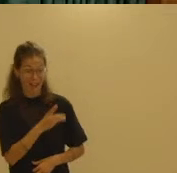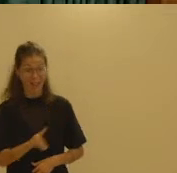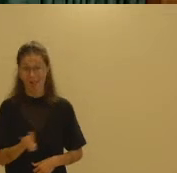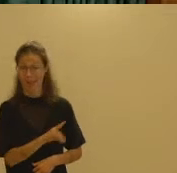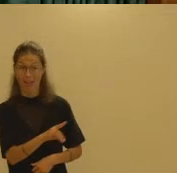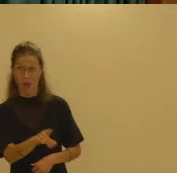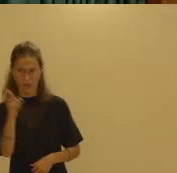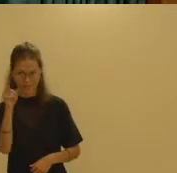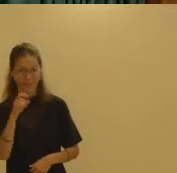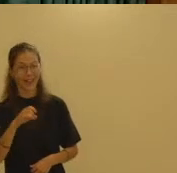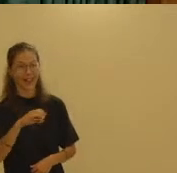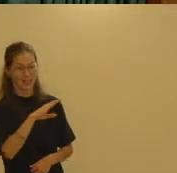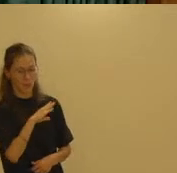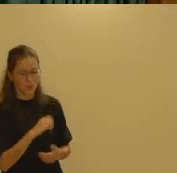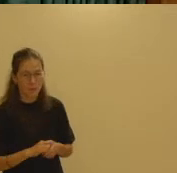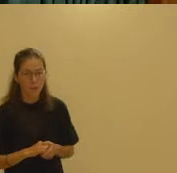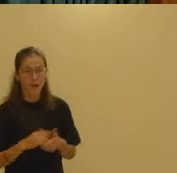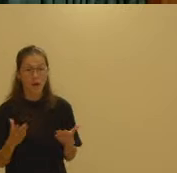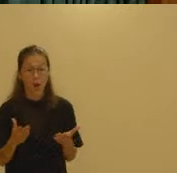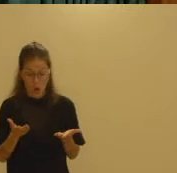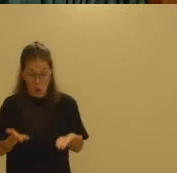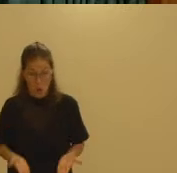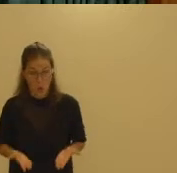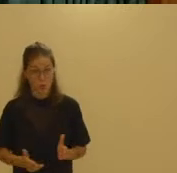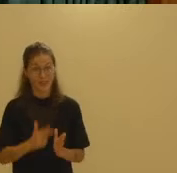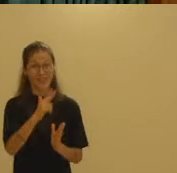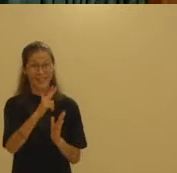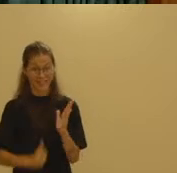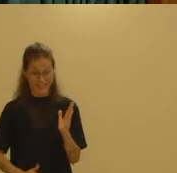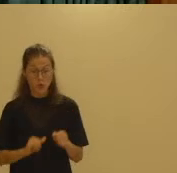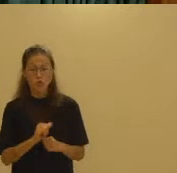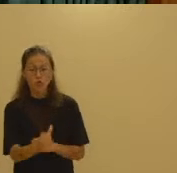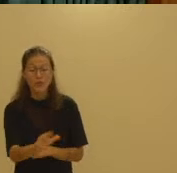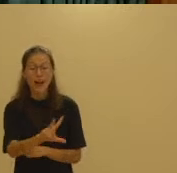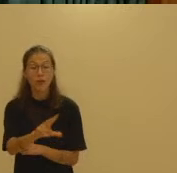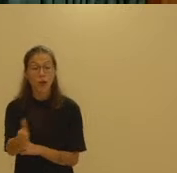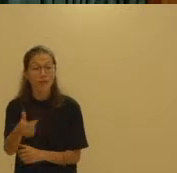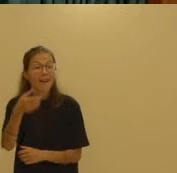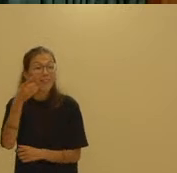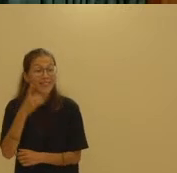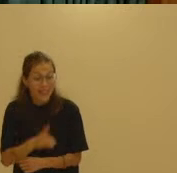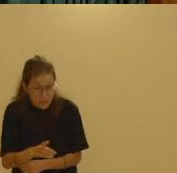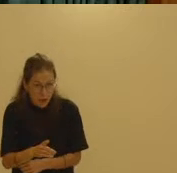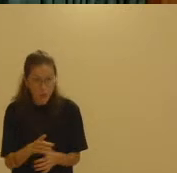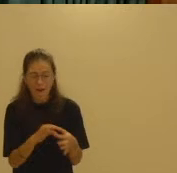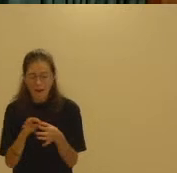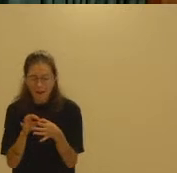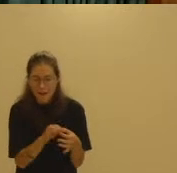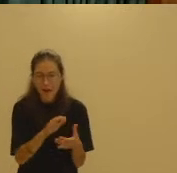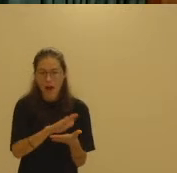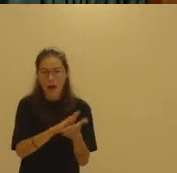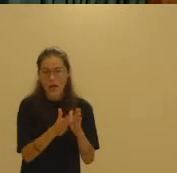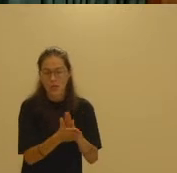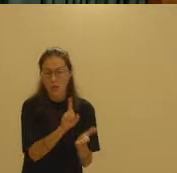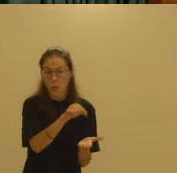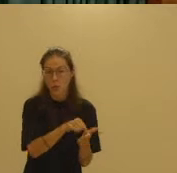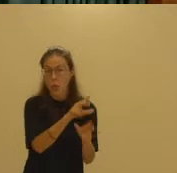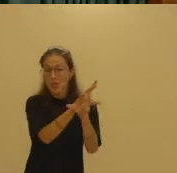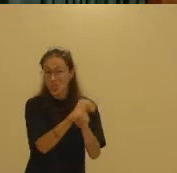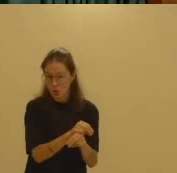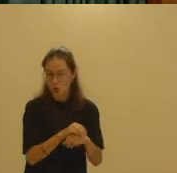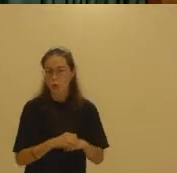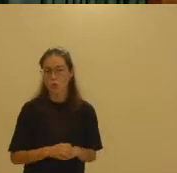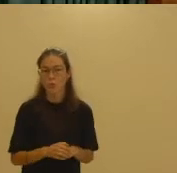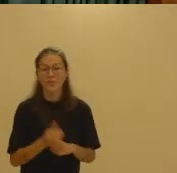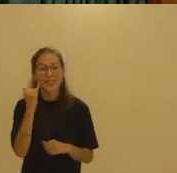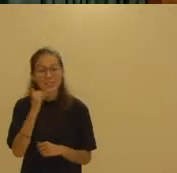une convention à compter de cette date jusqu'au 31 décembre avec la fourrière de Saint-Jean-de-Luz. Et la convention qui est mentionnée, que vous devez signer